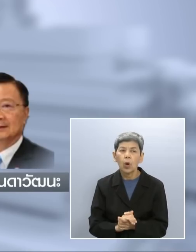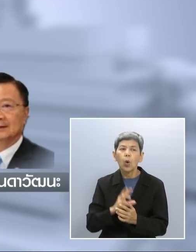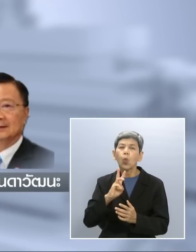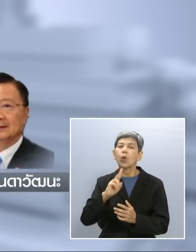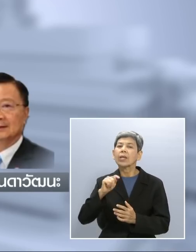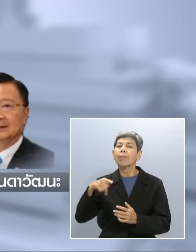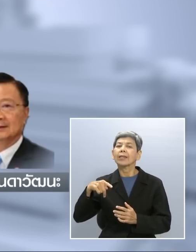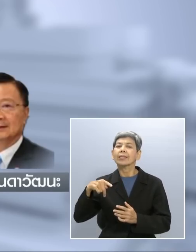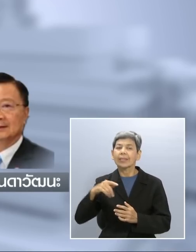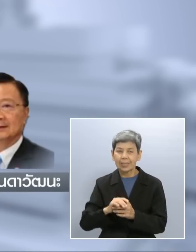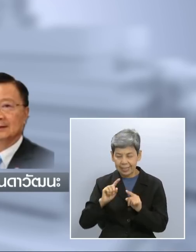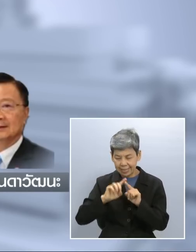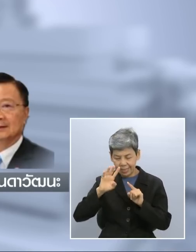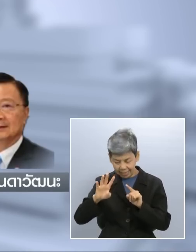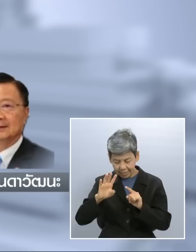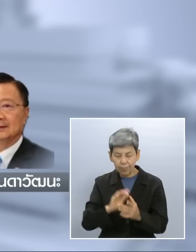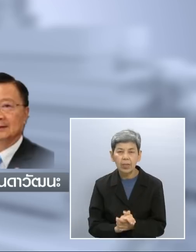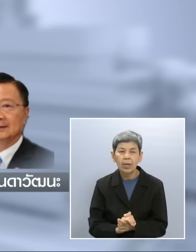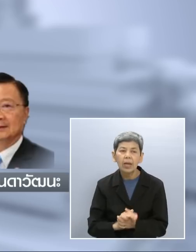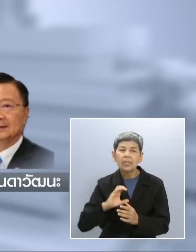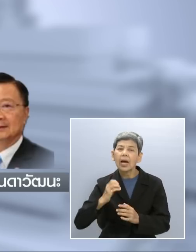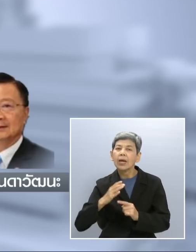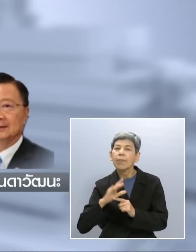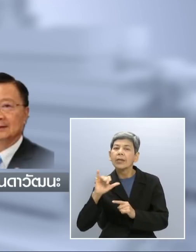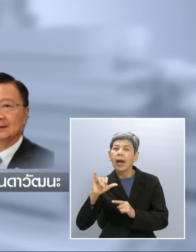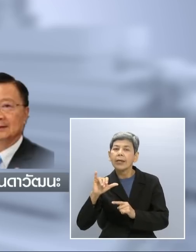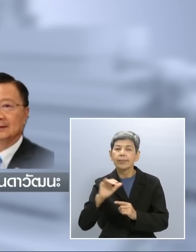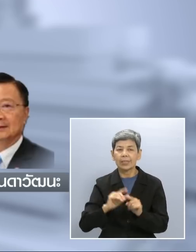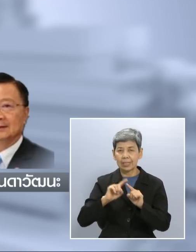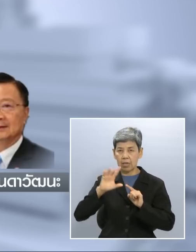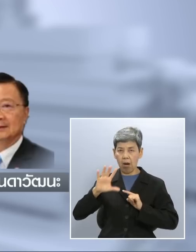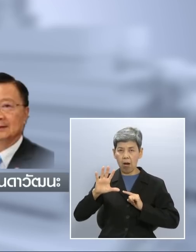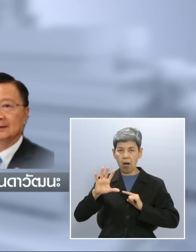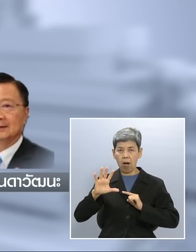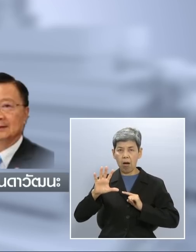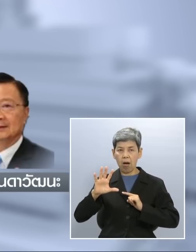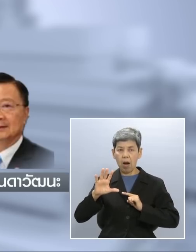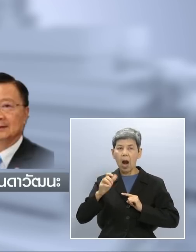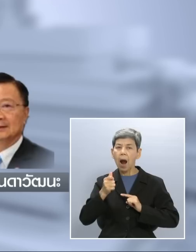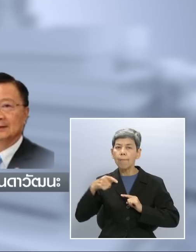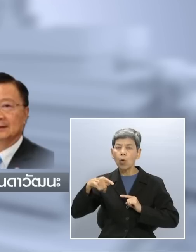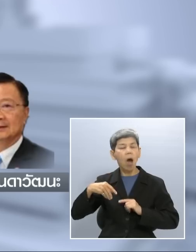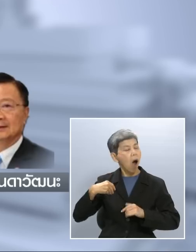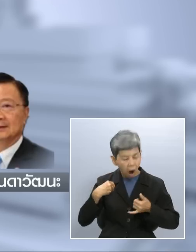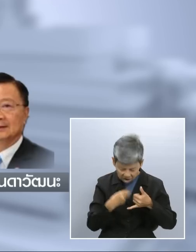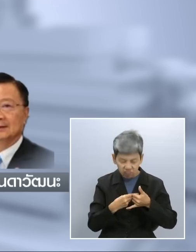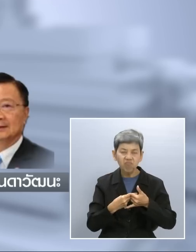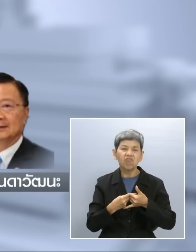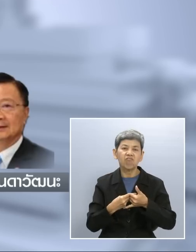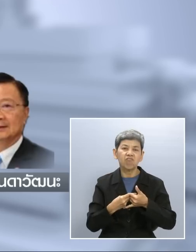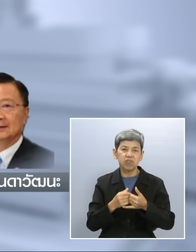วิชัยรัตน์ท่านที่ 4ครับคุณเฉลิมชัยเฟื่องนครท่านที่ 5นะครับคุณอำพลจินดาวัฒนะ